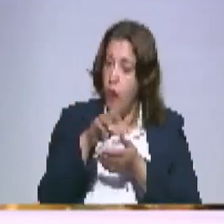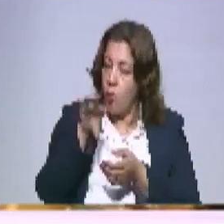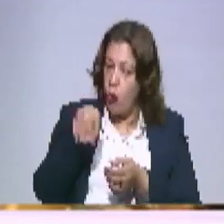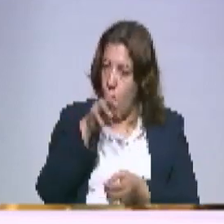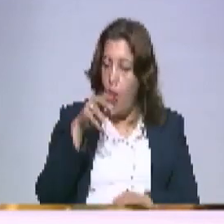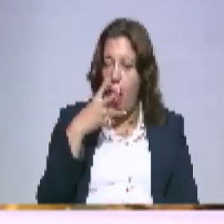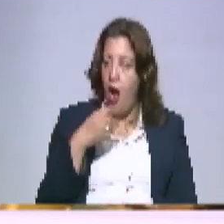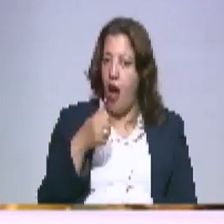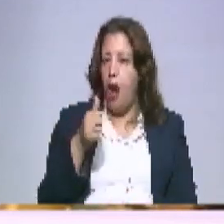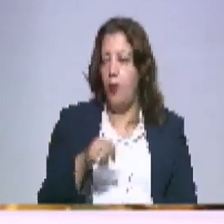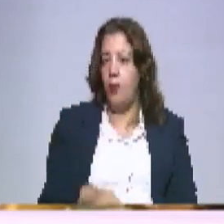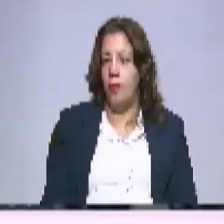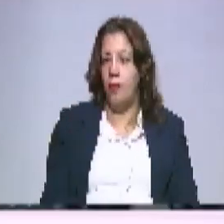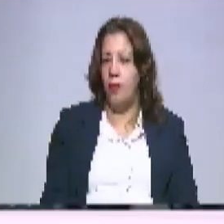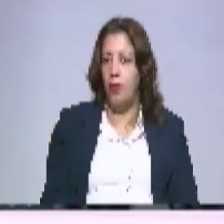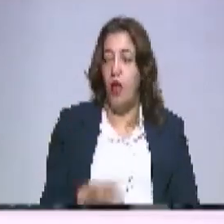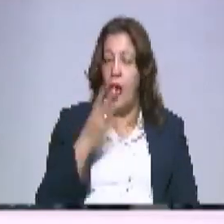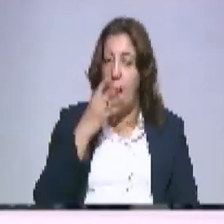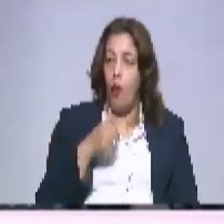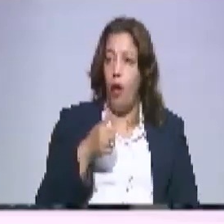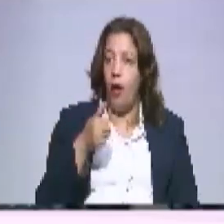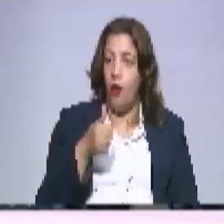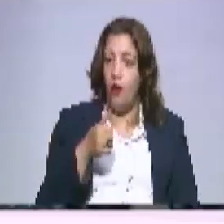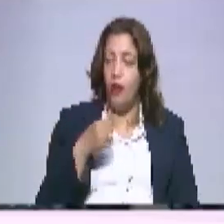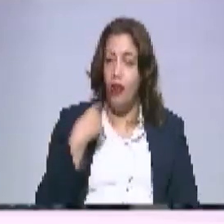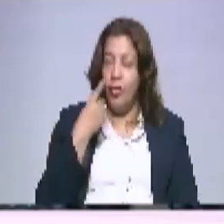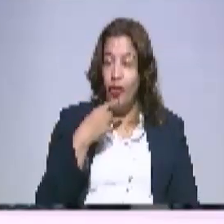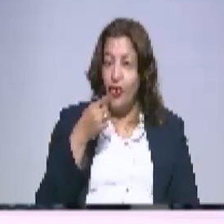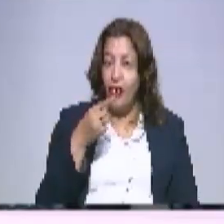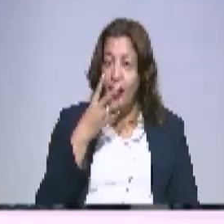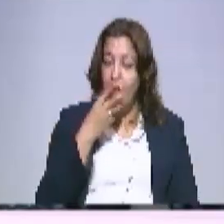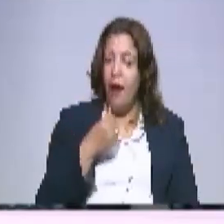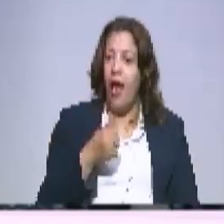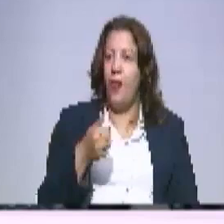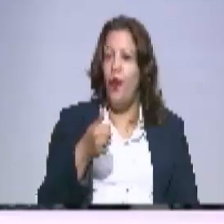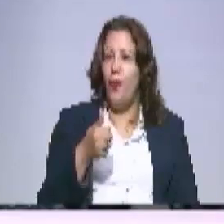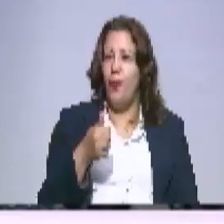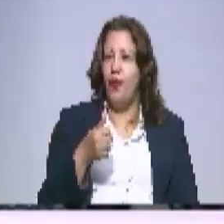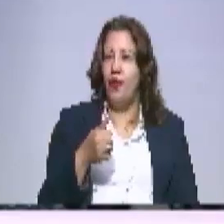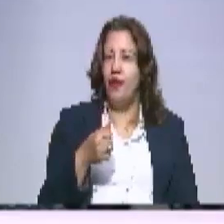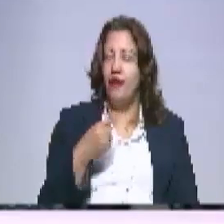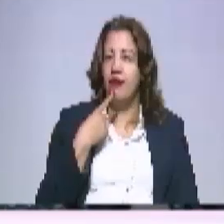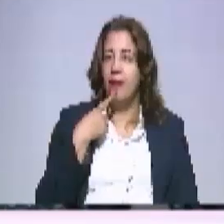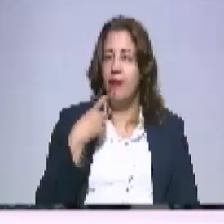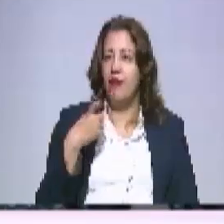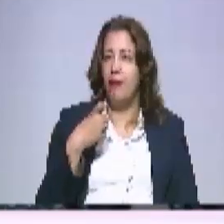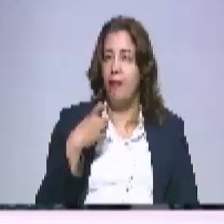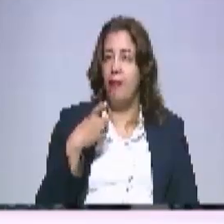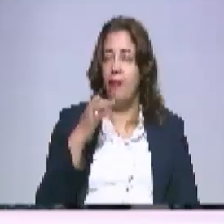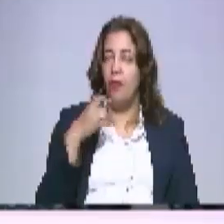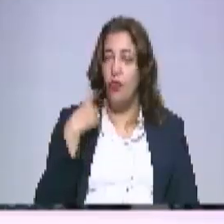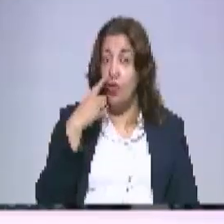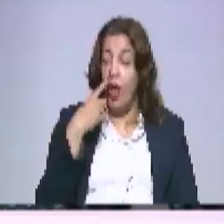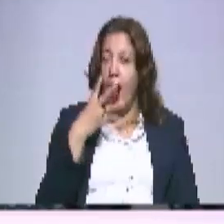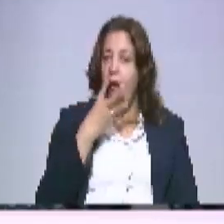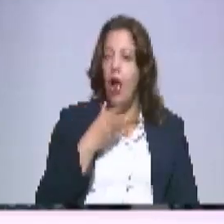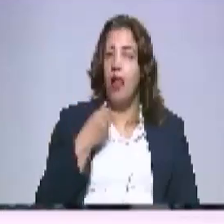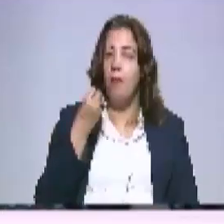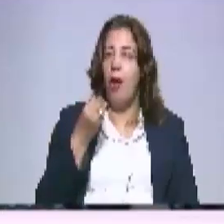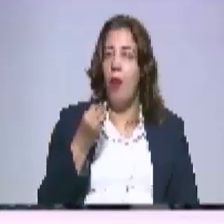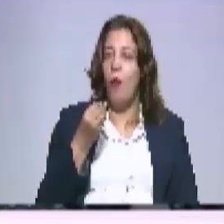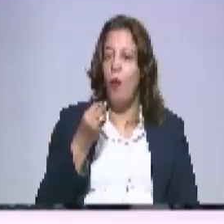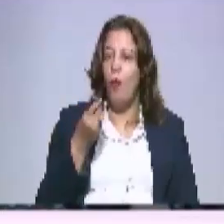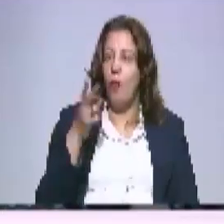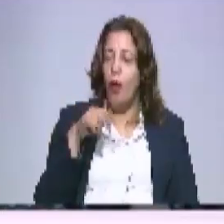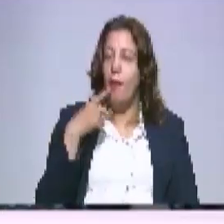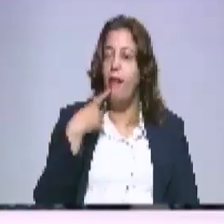عليه. حلو قوي. تحميره الشعريه اصلا مع المكسرات شكلها وطعمها هيبقى تحفه. يعني هي